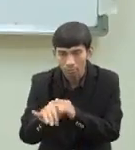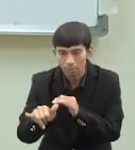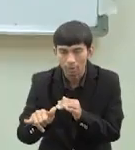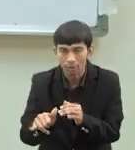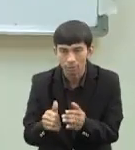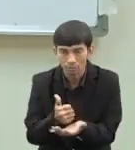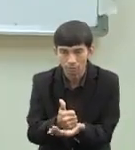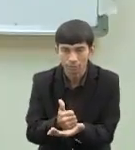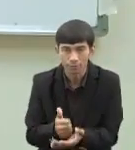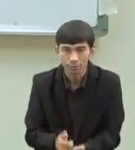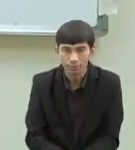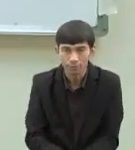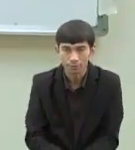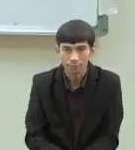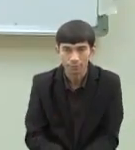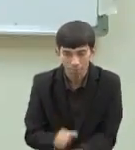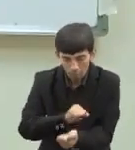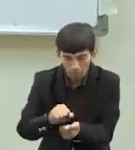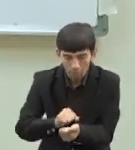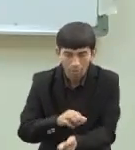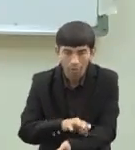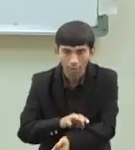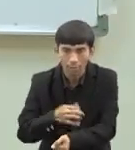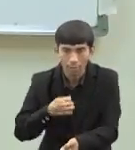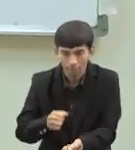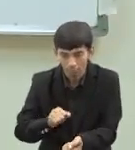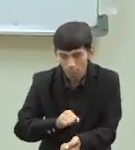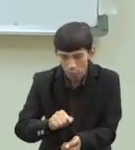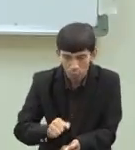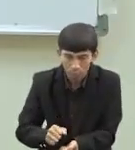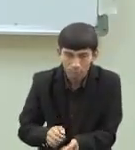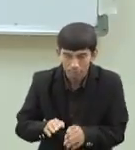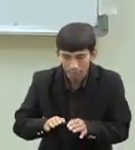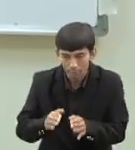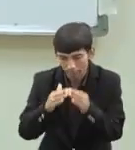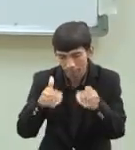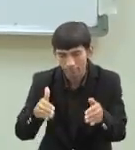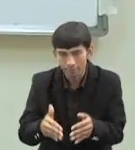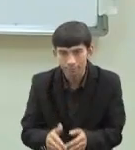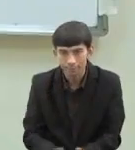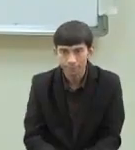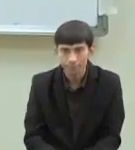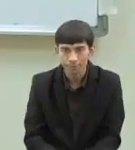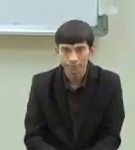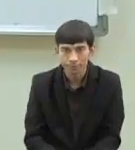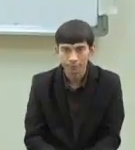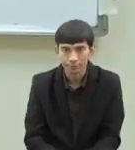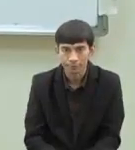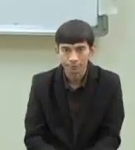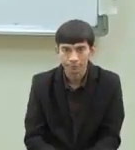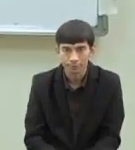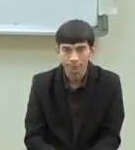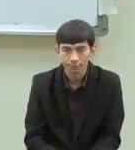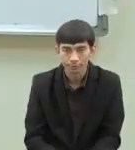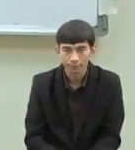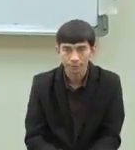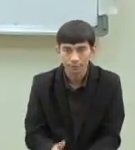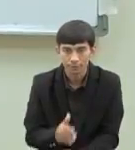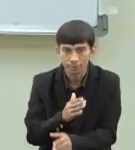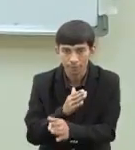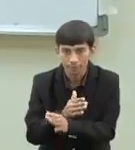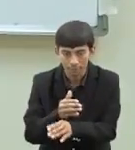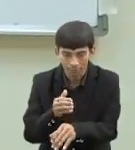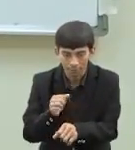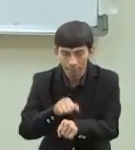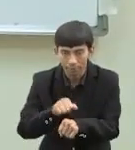con ai cho ta chui quạt bàn nó con á chà bảo khỏi ai chủ te ai bàn nó mẹ này con hai nâng công plus khi nông ca thơ